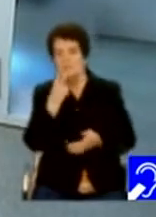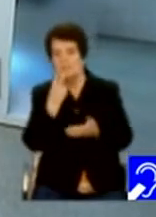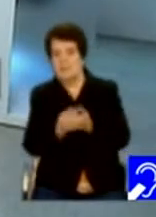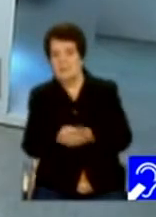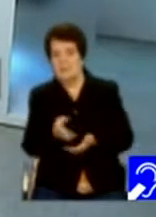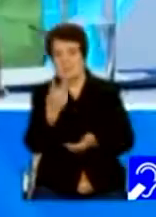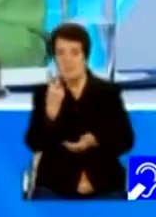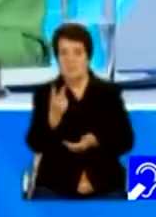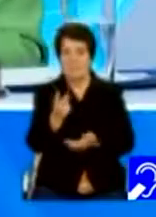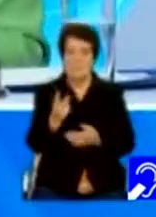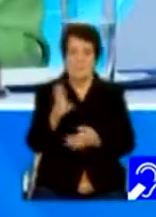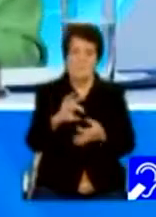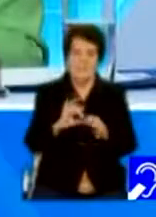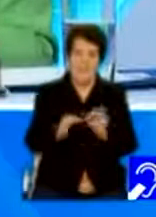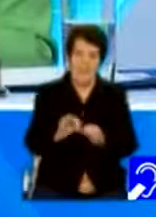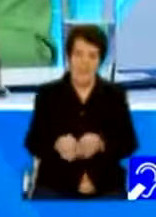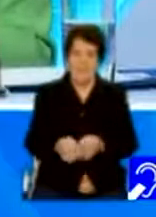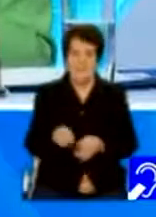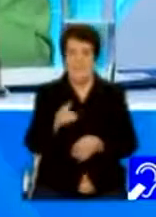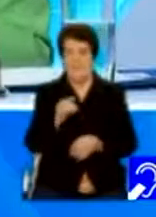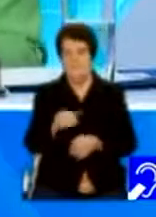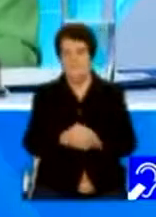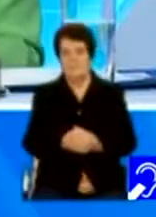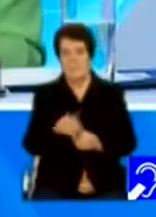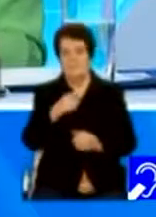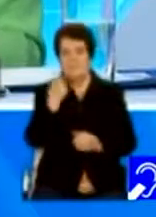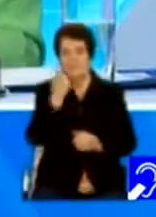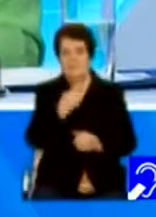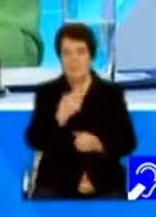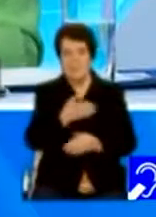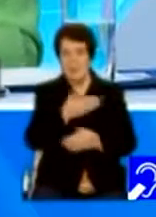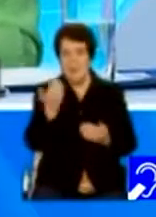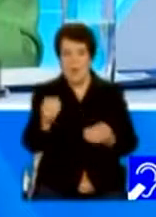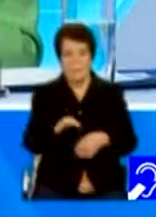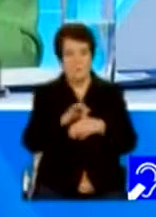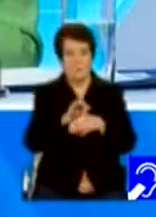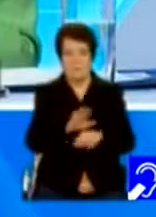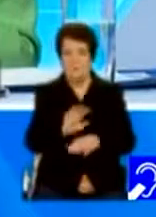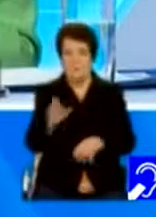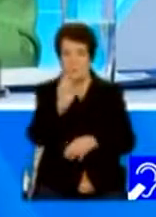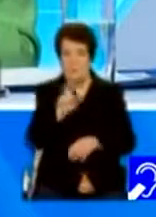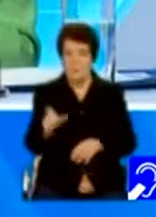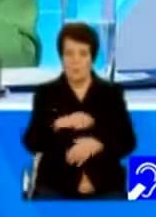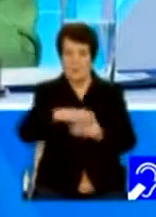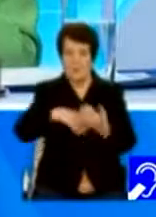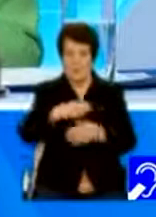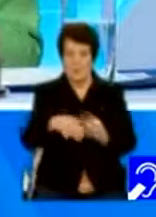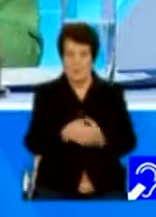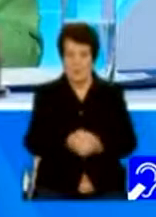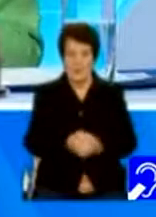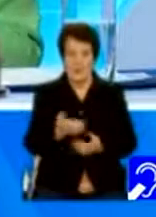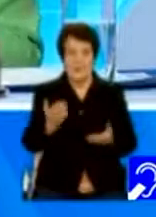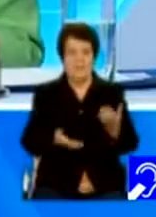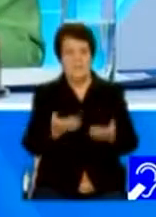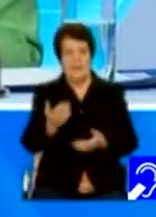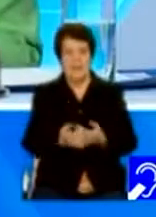dosarul 25. Dosar penal are colegul de dreapta. Dosar penal nu am și nu duceți lumea în eroare. Doamna Grisco, mai bine, dacă